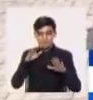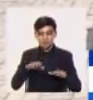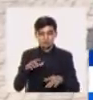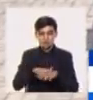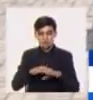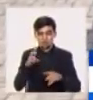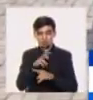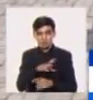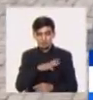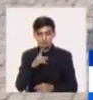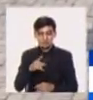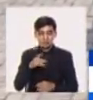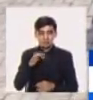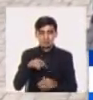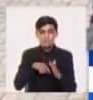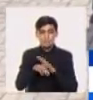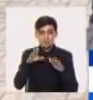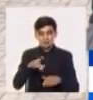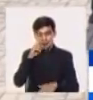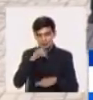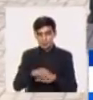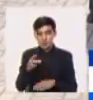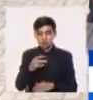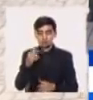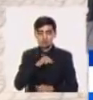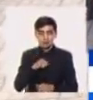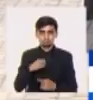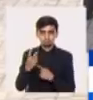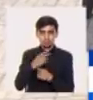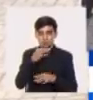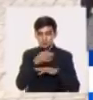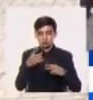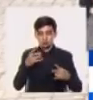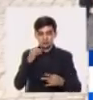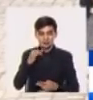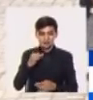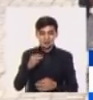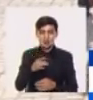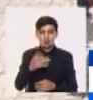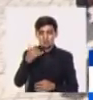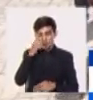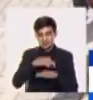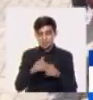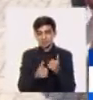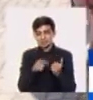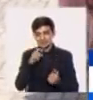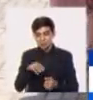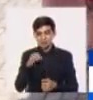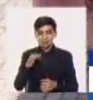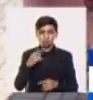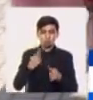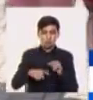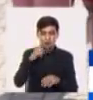Олардың айтуынша, қазір ортаға аудан әкімінің өзі келіп жауап берсін дейді, бірақ аудан әкімінің орынбасары және де басқа